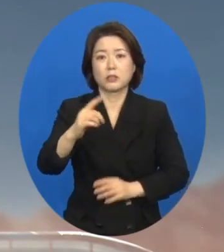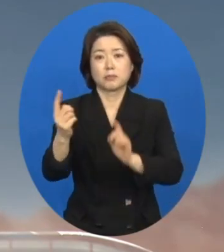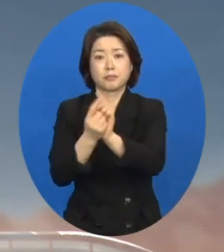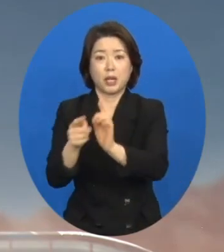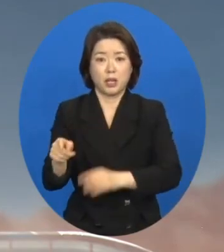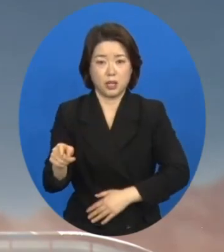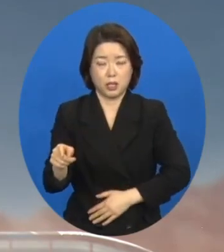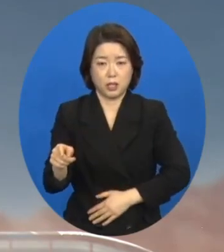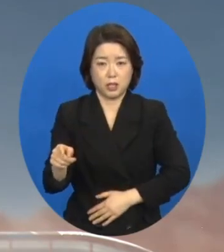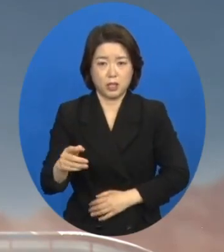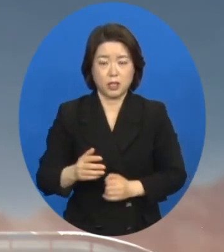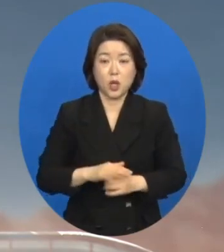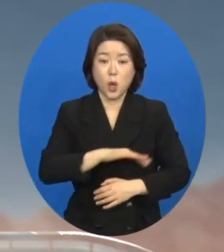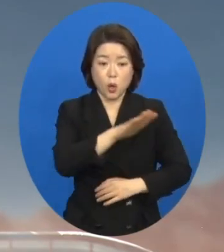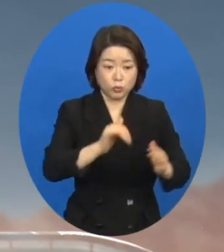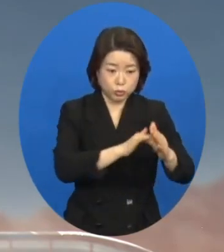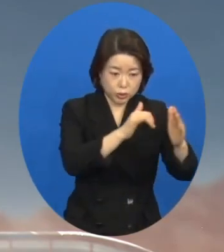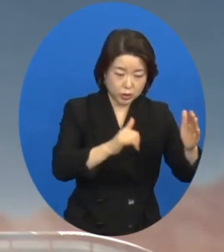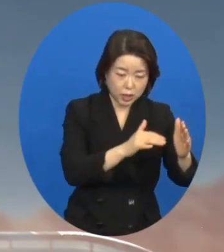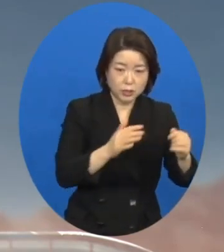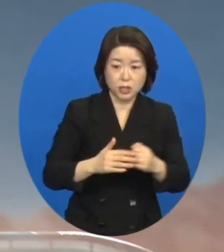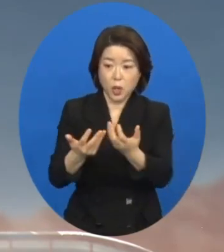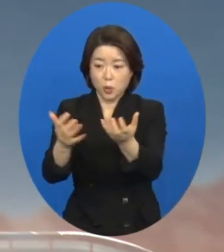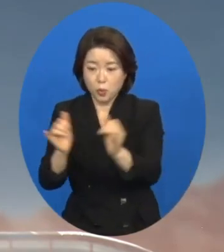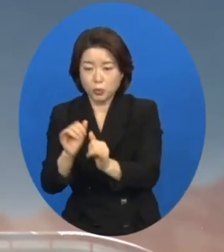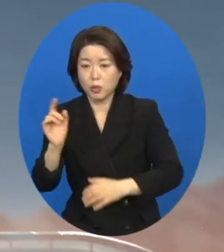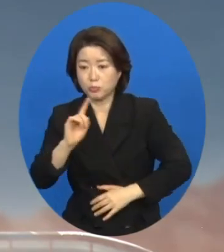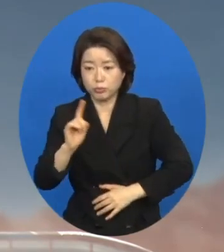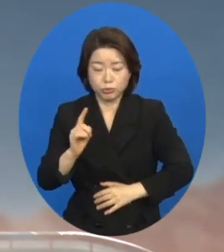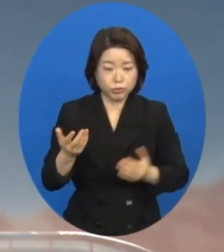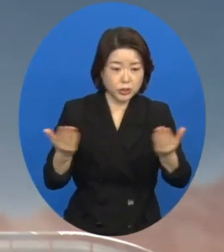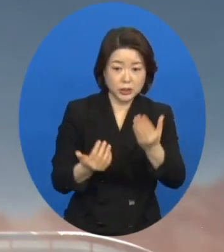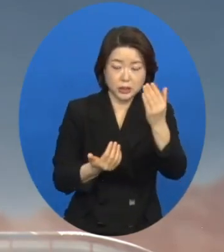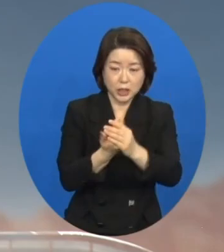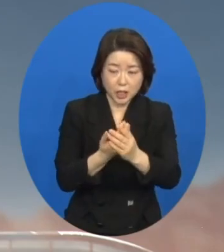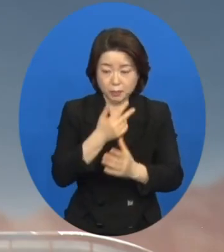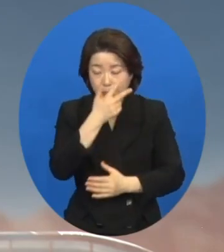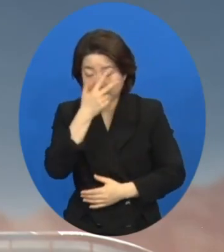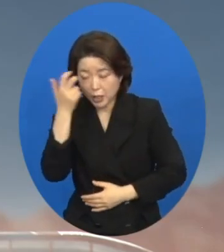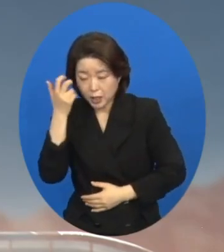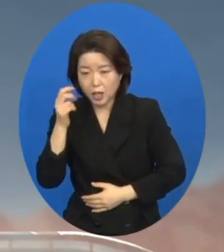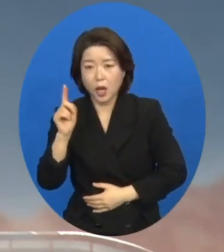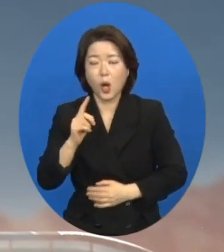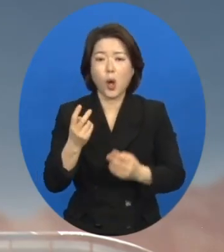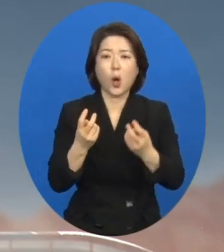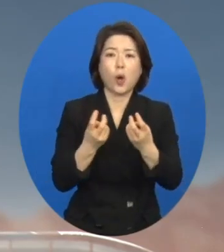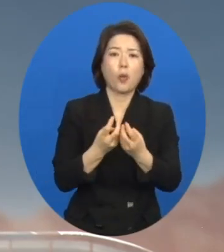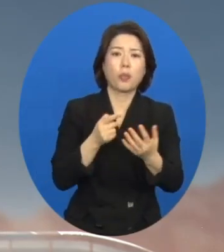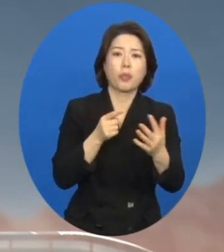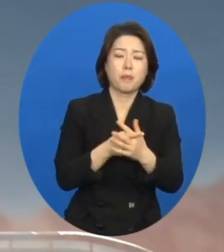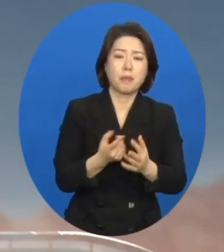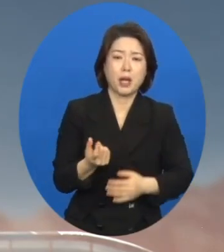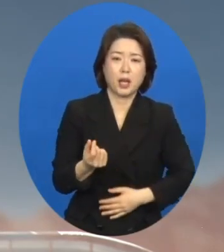우리 가정에, 공동체에 무슨 일이 벌어지는지 잠들고 있으니 어찌 아냐 이거예요.